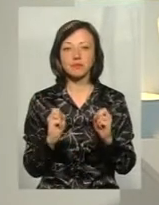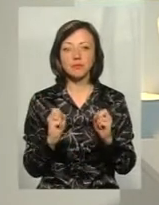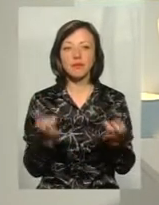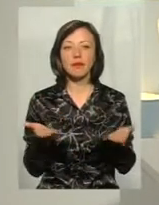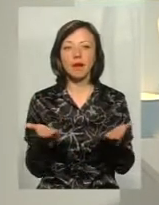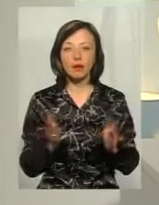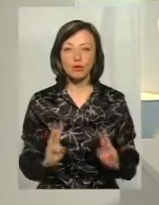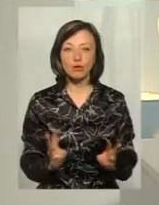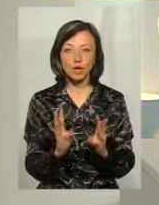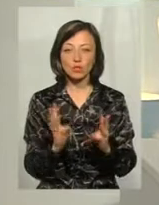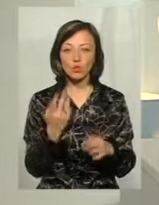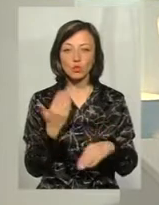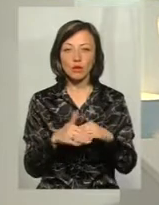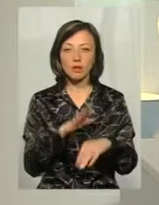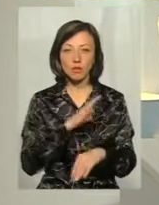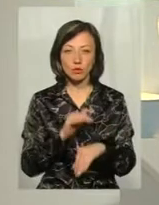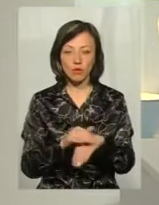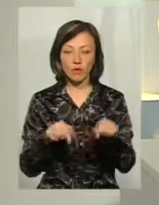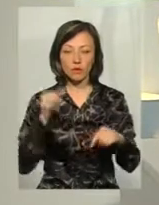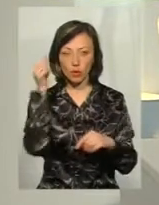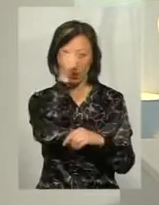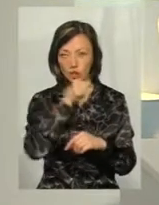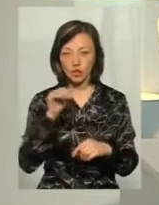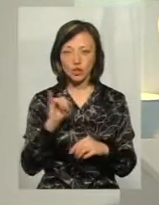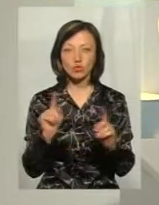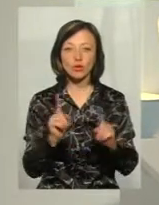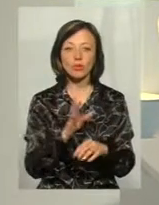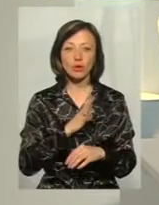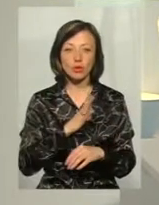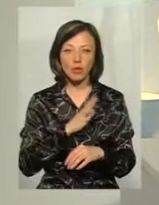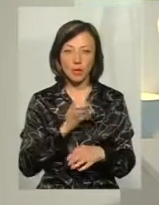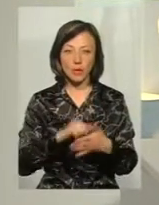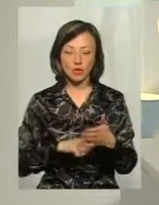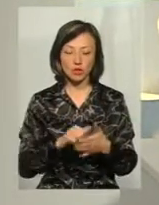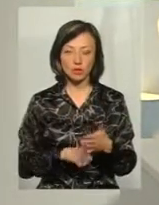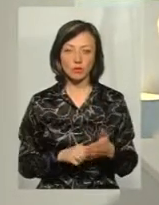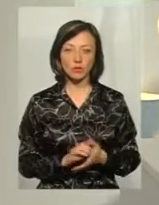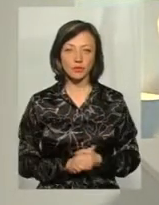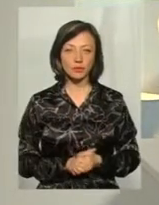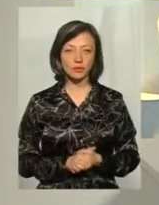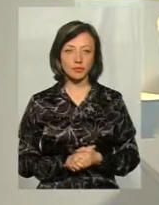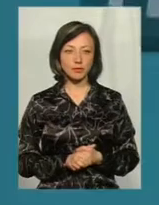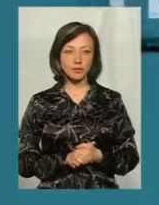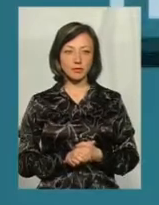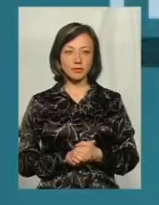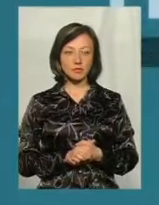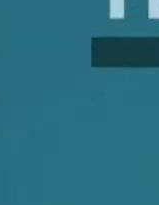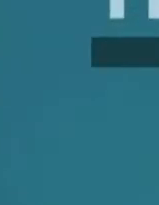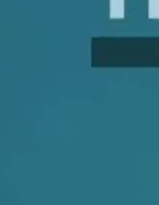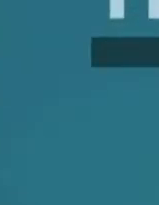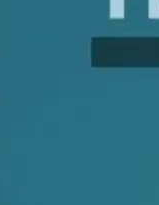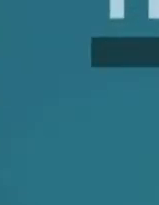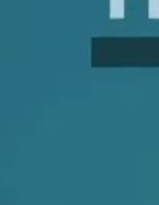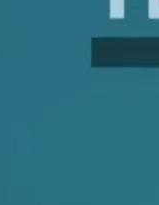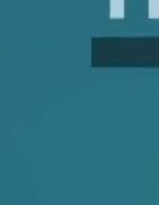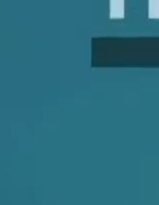які пожежі вже фіксували цьогоріч і що було їх причиною. Отож, прошу коментар.